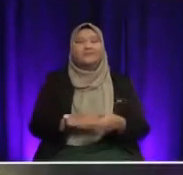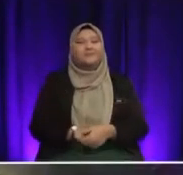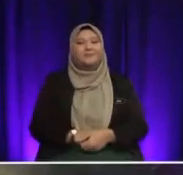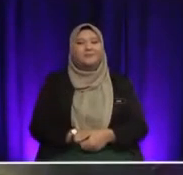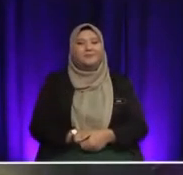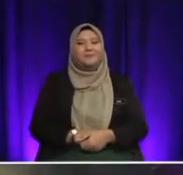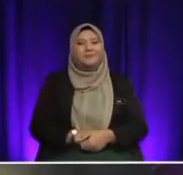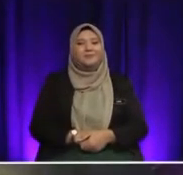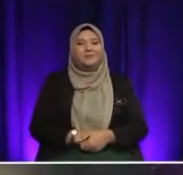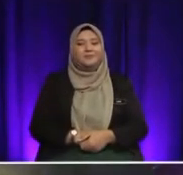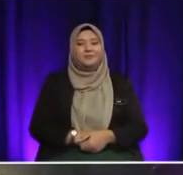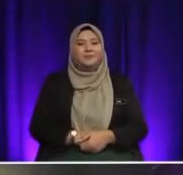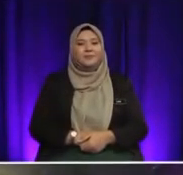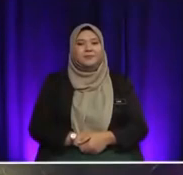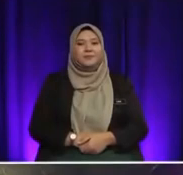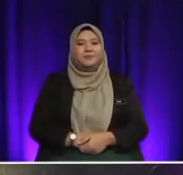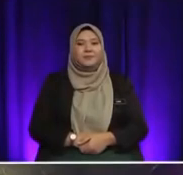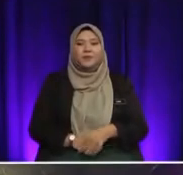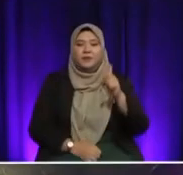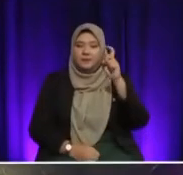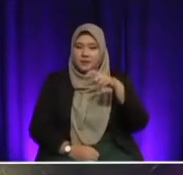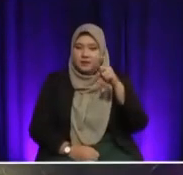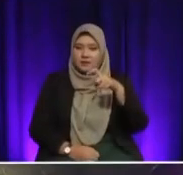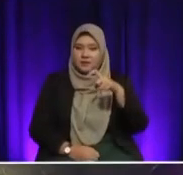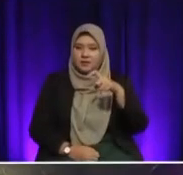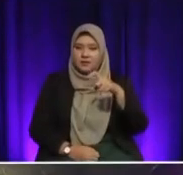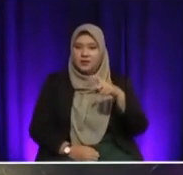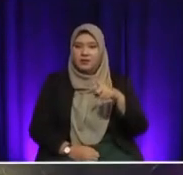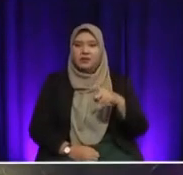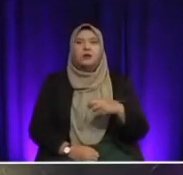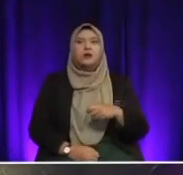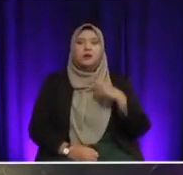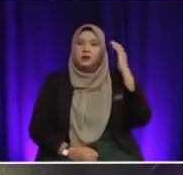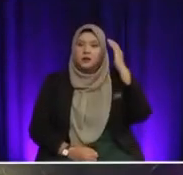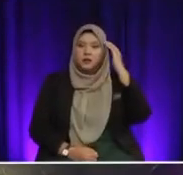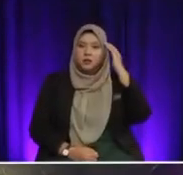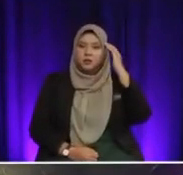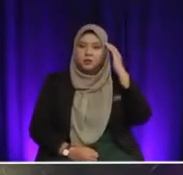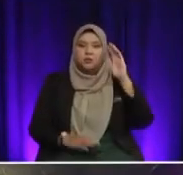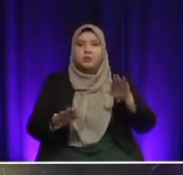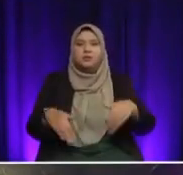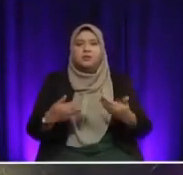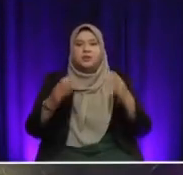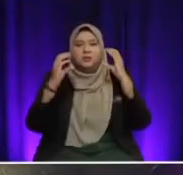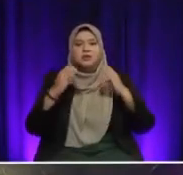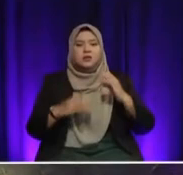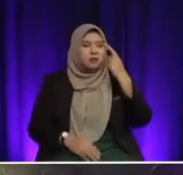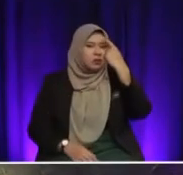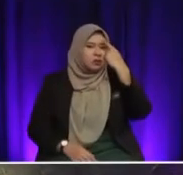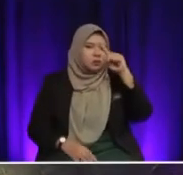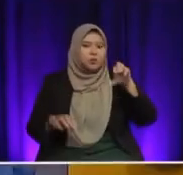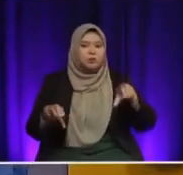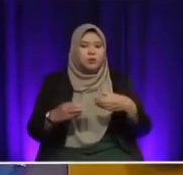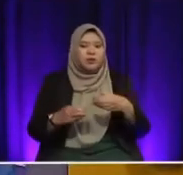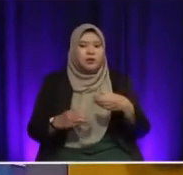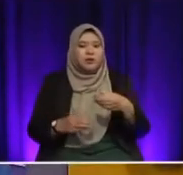A minus. Atau dalam erti kata lain, konsisten ya Cikgu? Ya, tekal atau konsisten. Baik. Okay. Jadi, apa kaedah dia?